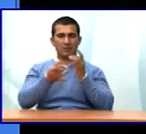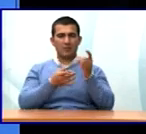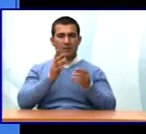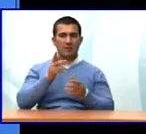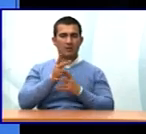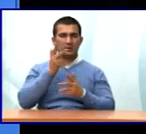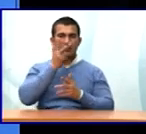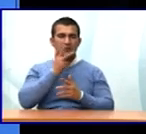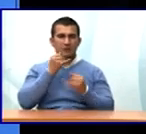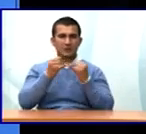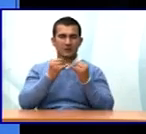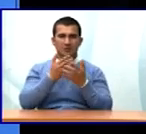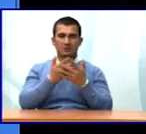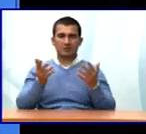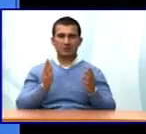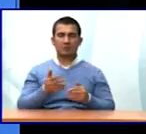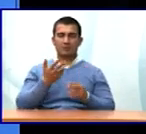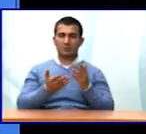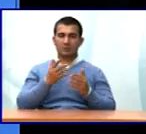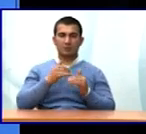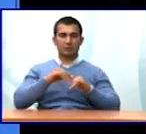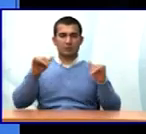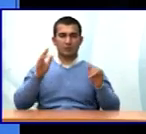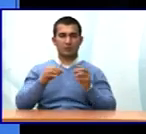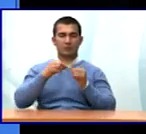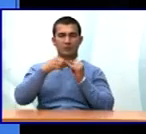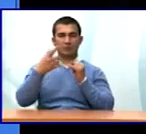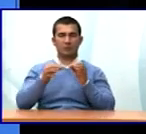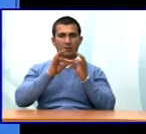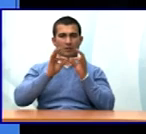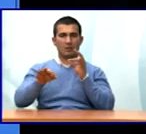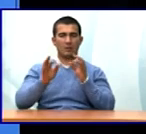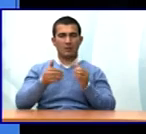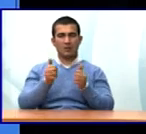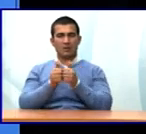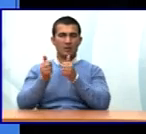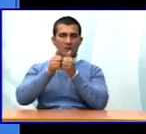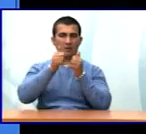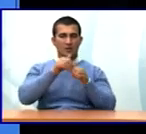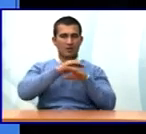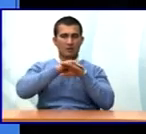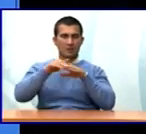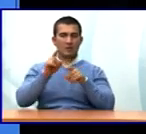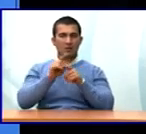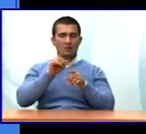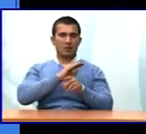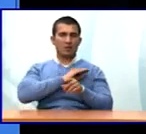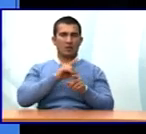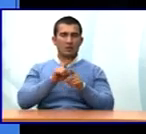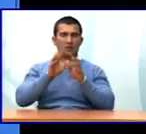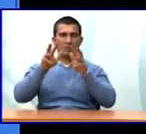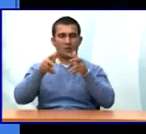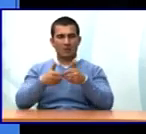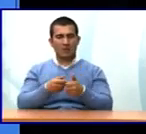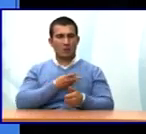Ortib ketsa yangi barglari yupqa o'sadi. Barg'ining yuqori va yon qismi so'lib qola boshlaydi, ya'ni